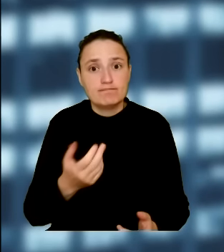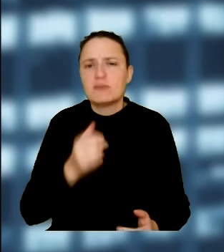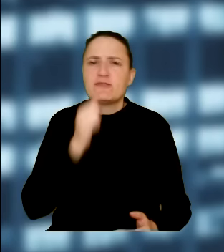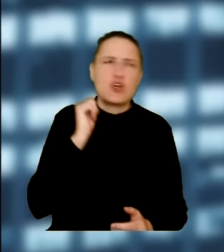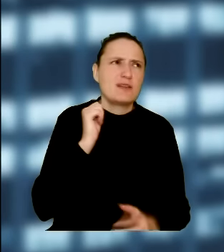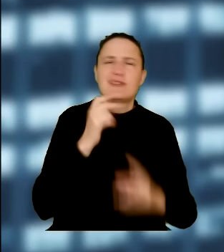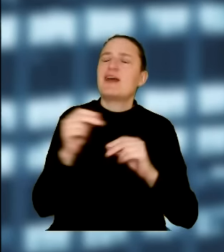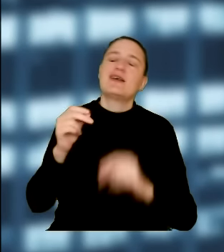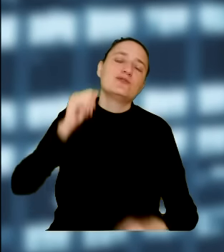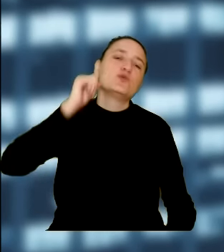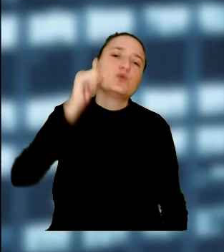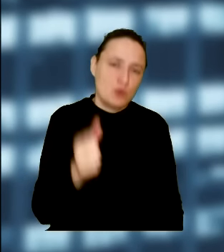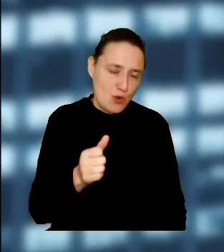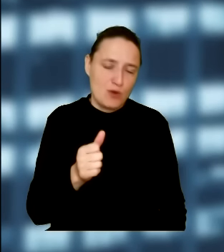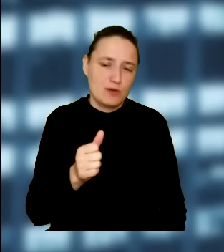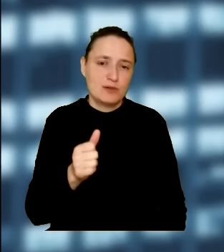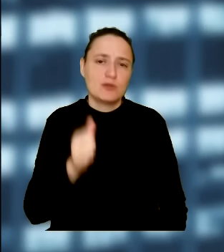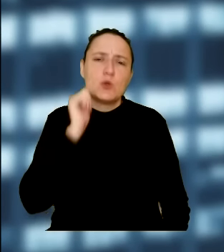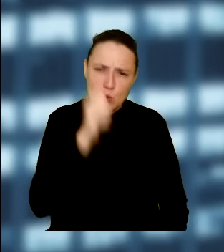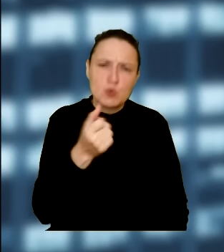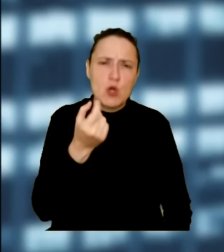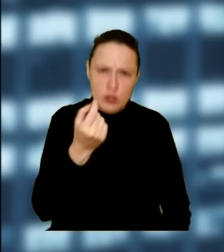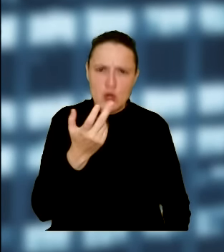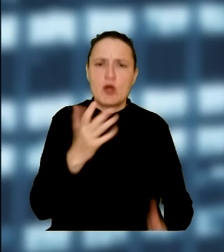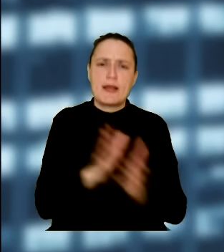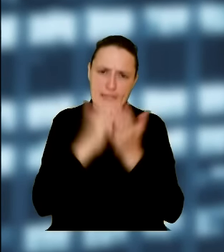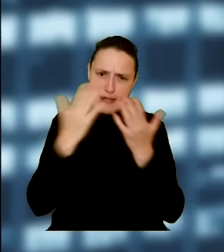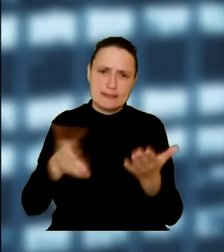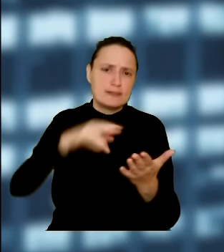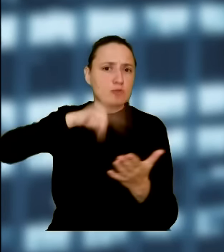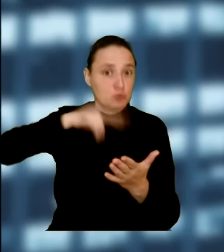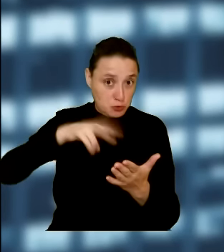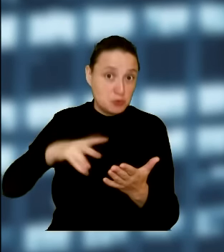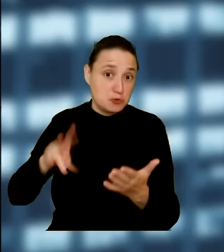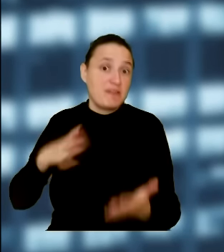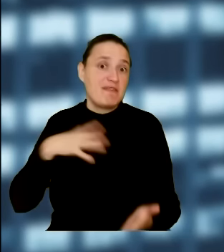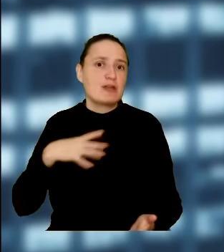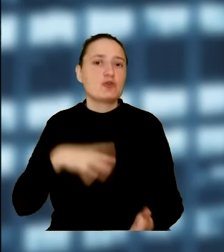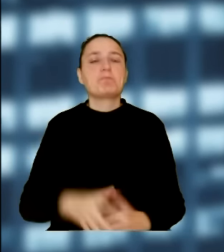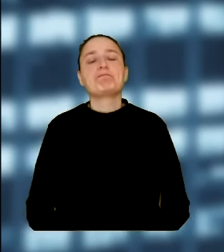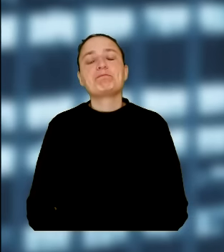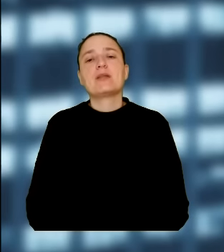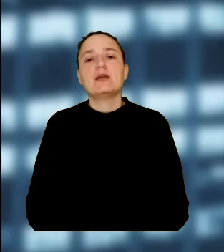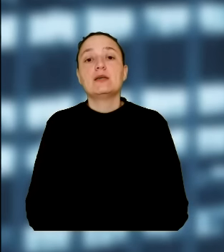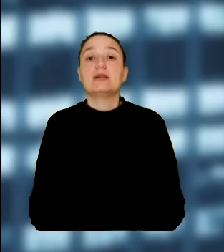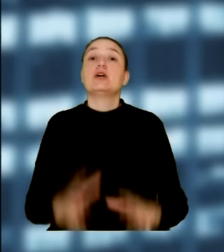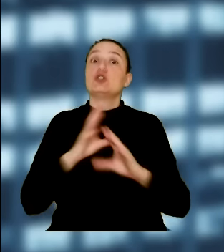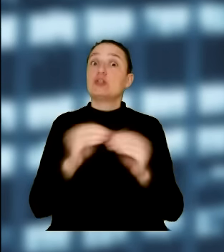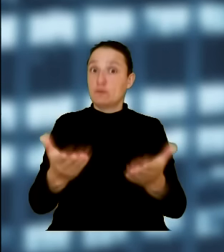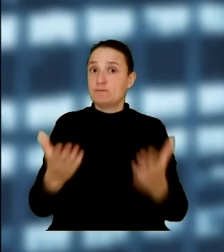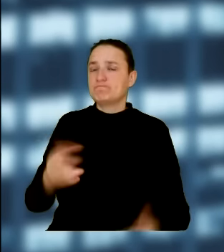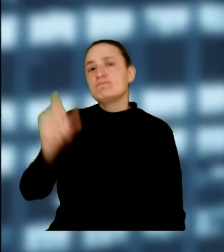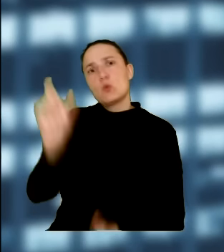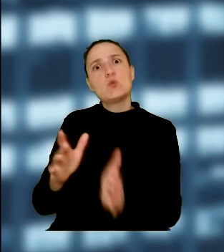jutro trochę czasu na lekturę, jest to czytać. Proszę szanownych Państwa, premier Donald Tusk